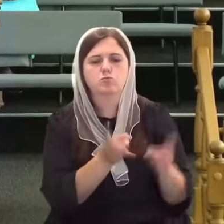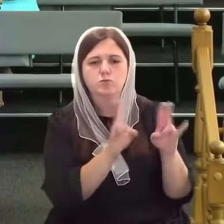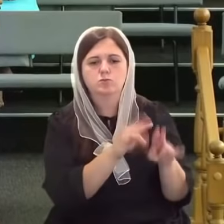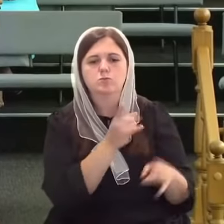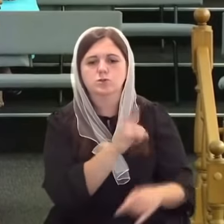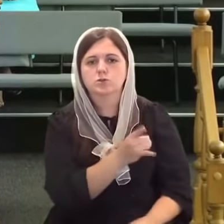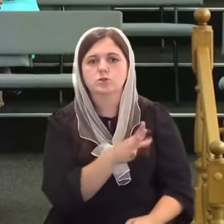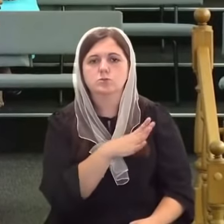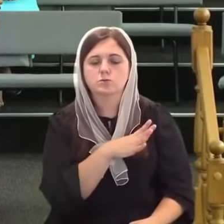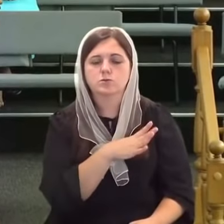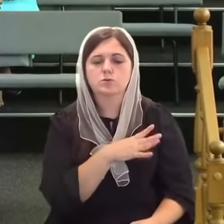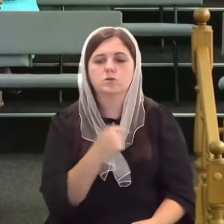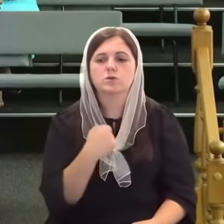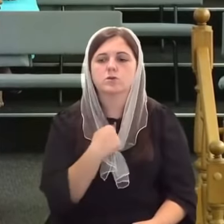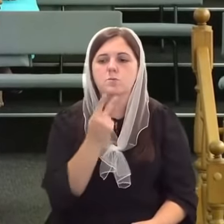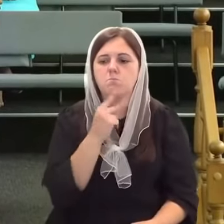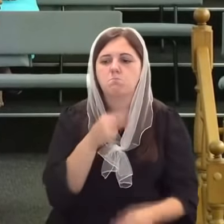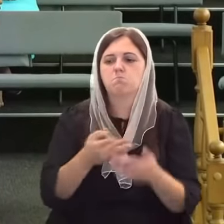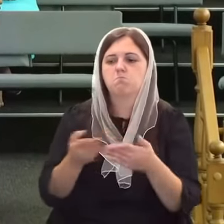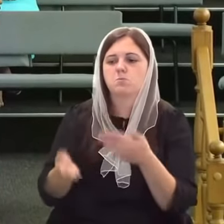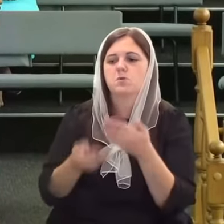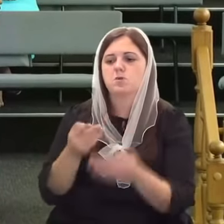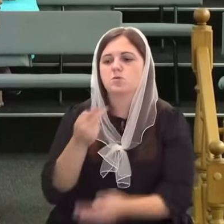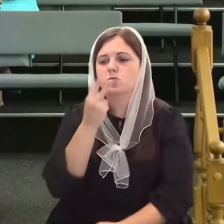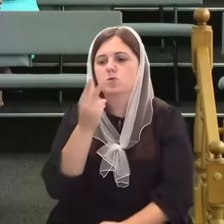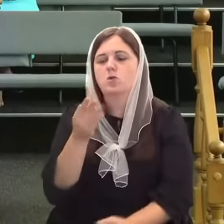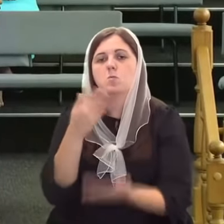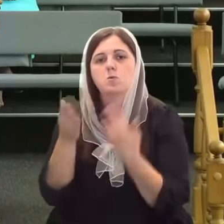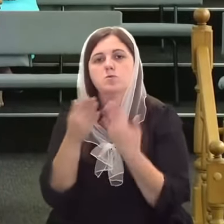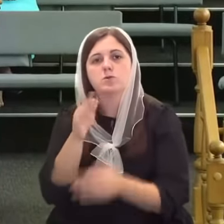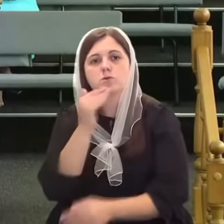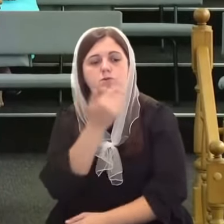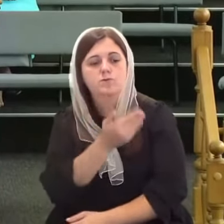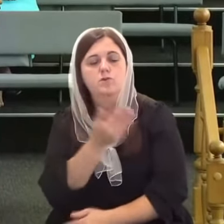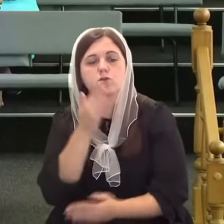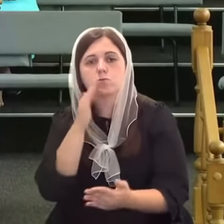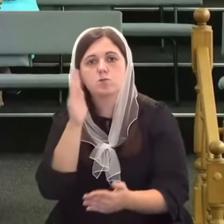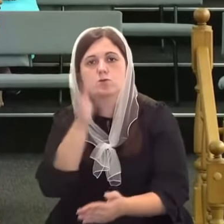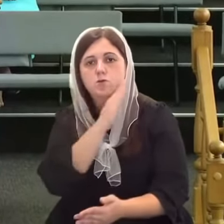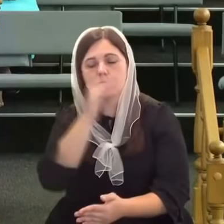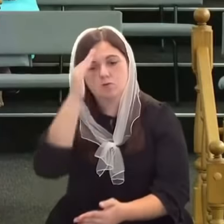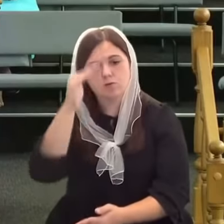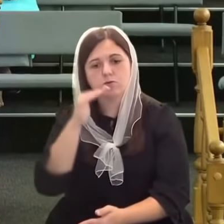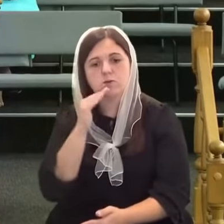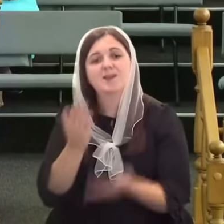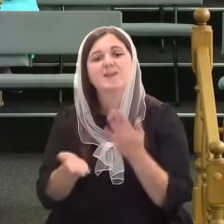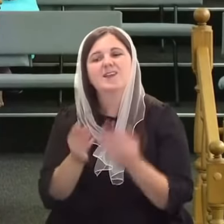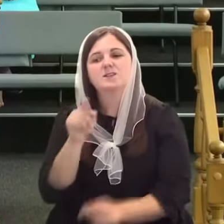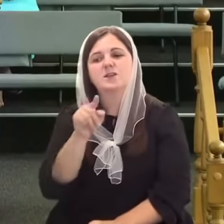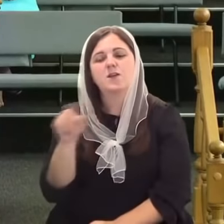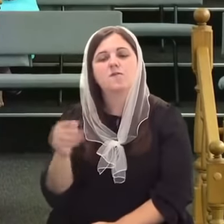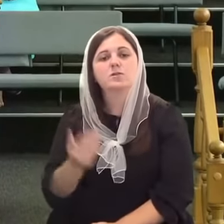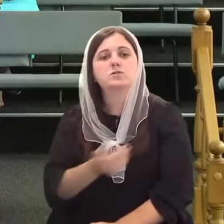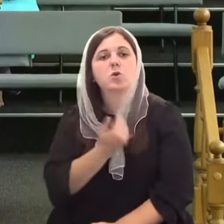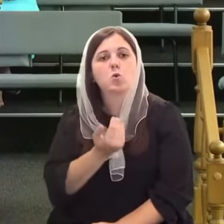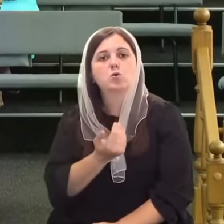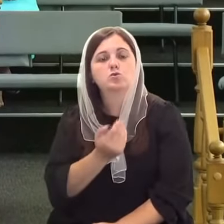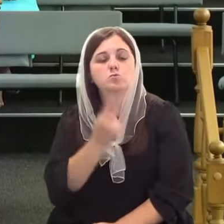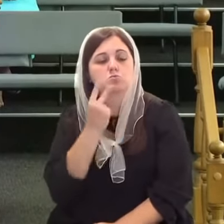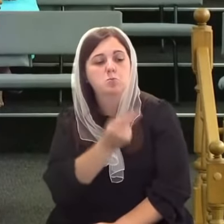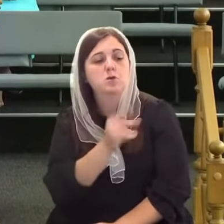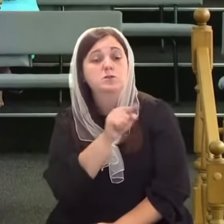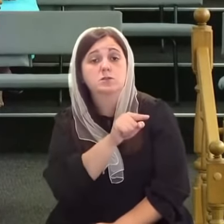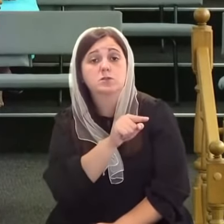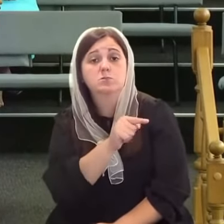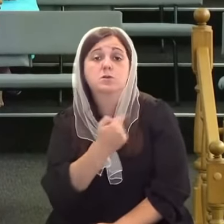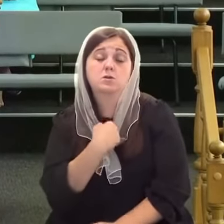посиди в машине. Я пойду поговорю с твоими родителями. И если они захотят с тобой увидеться, я позову тебя».